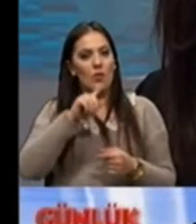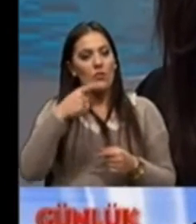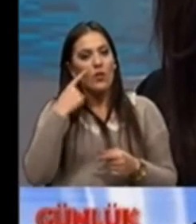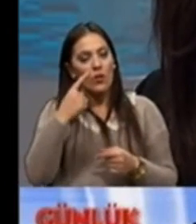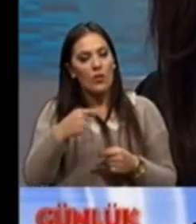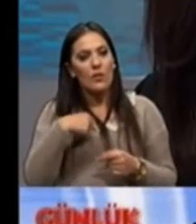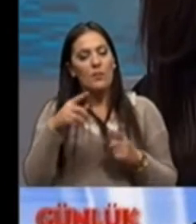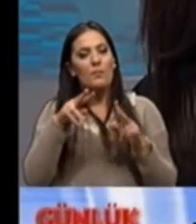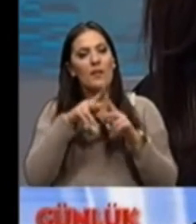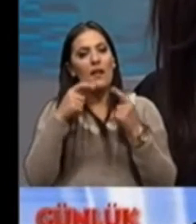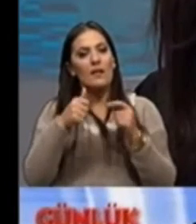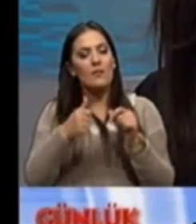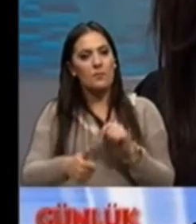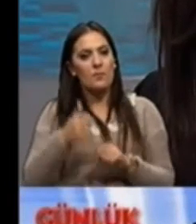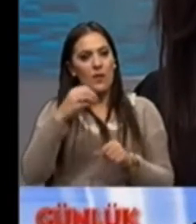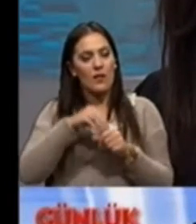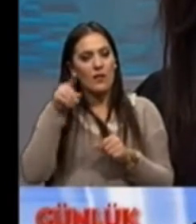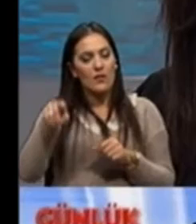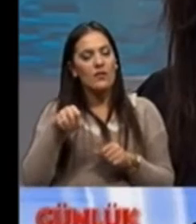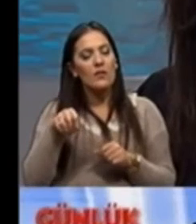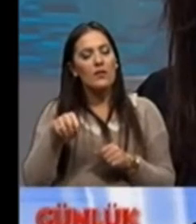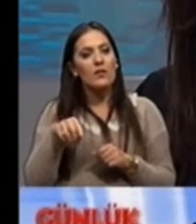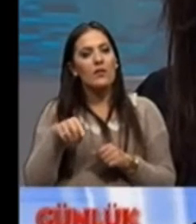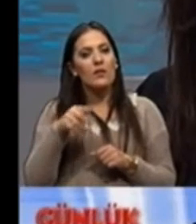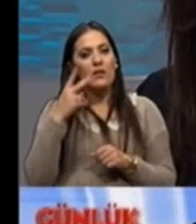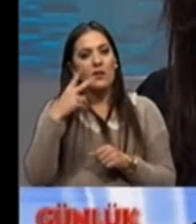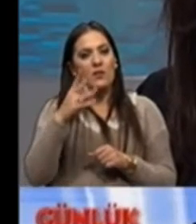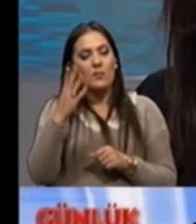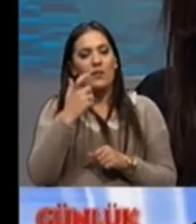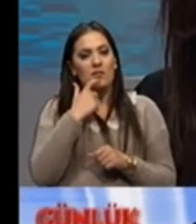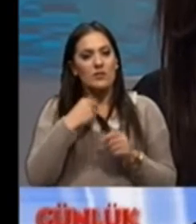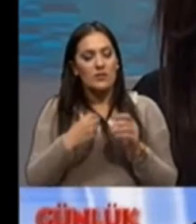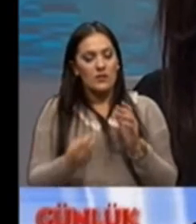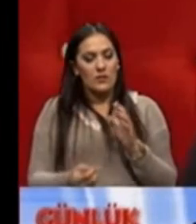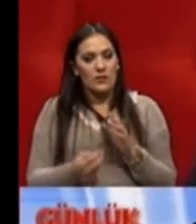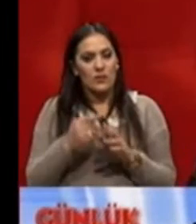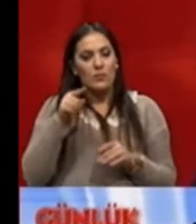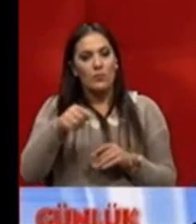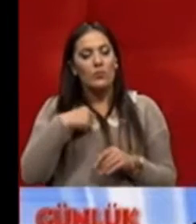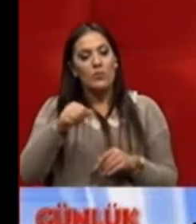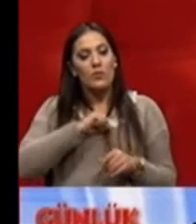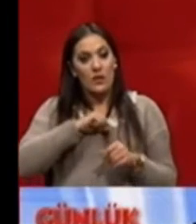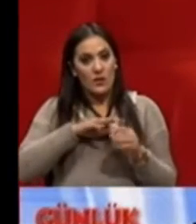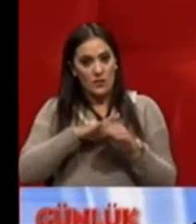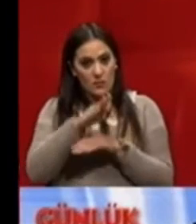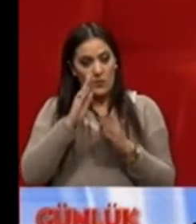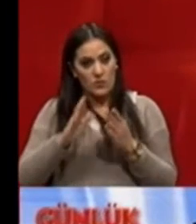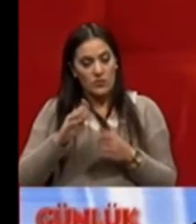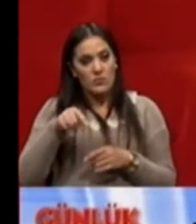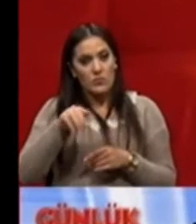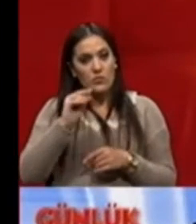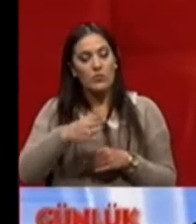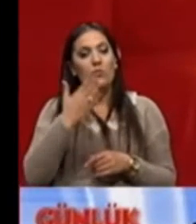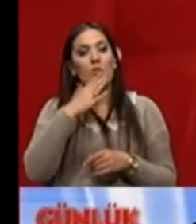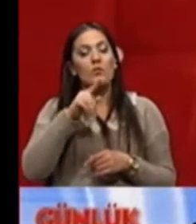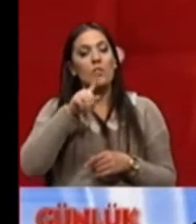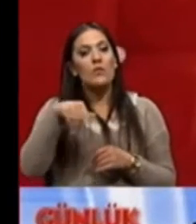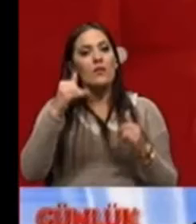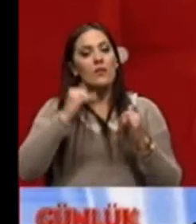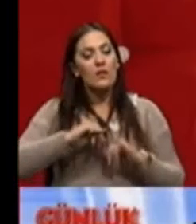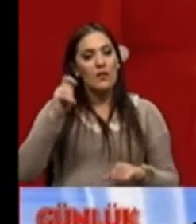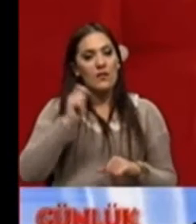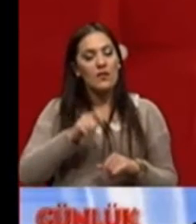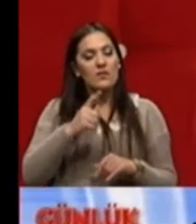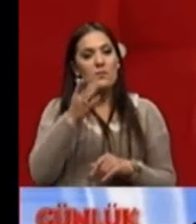Eğitim'in Milli Eğitim Bakanlığı'nın 2005 yılında... Yani şunu demek istiyoruz, yani bu kaygıyla mı yaşayacak bu çocuklar, evet, yoksa onları rahatlatacak bilgileri verebilir